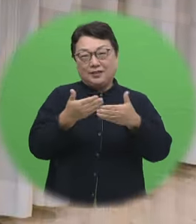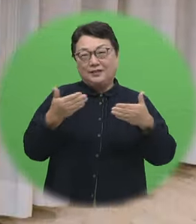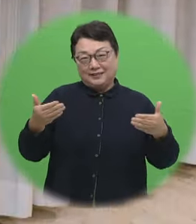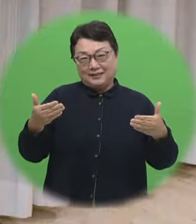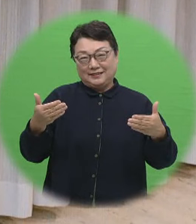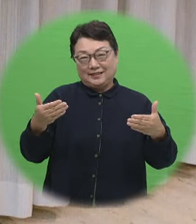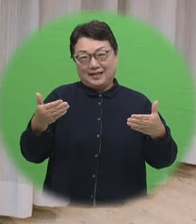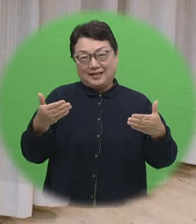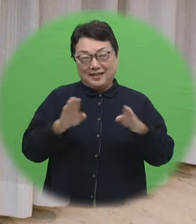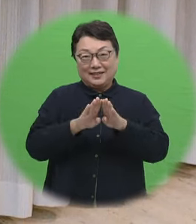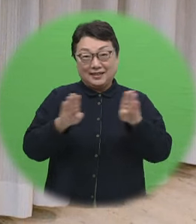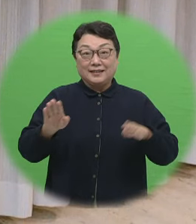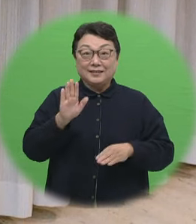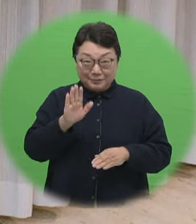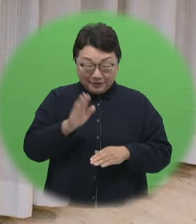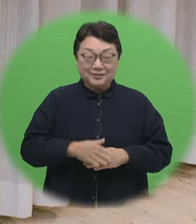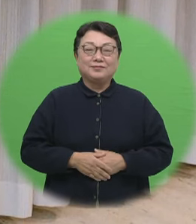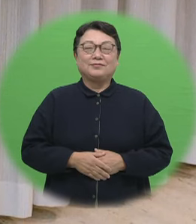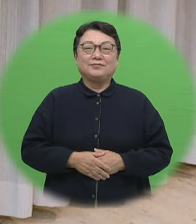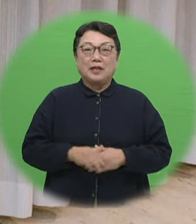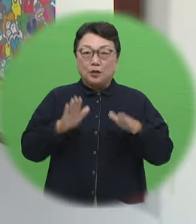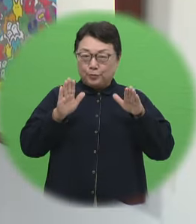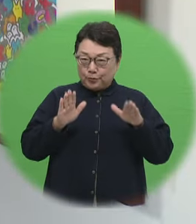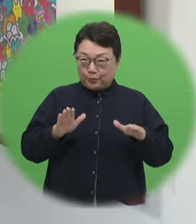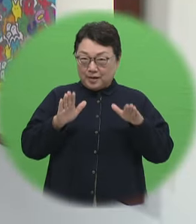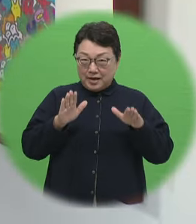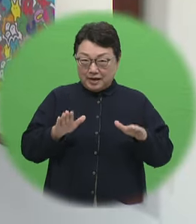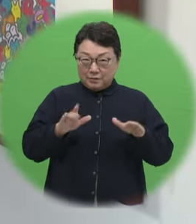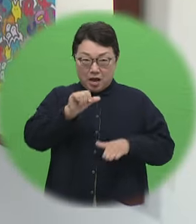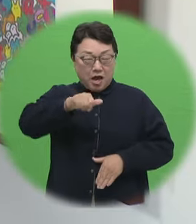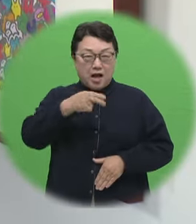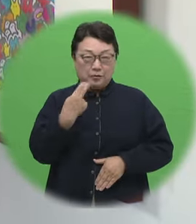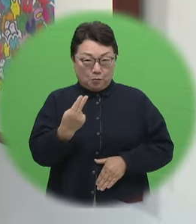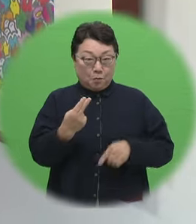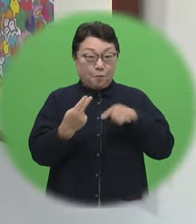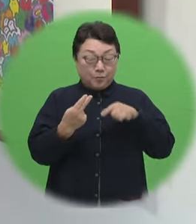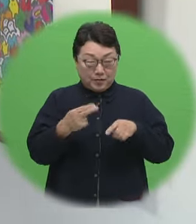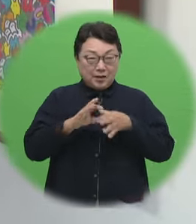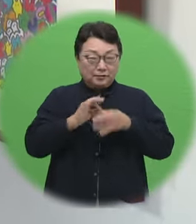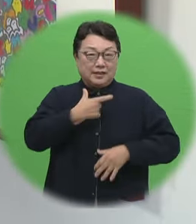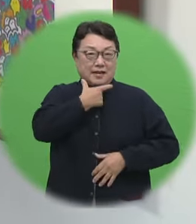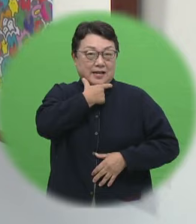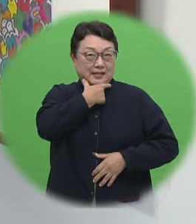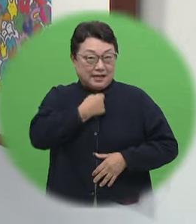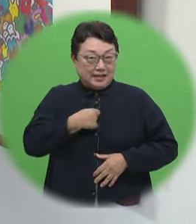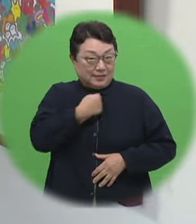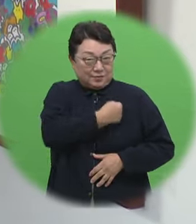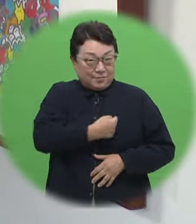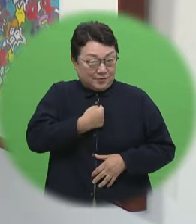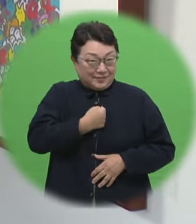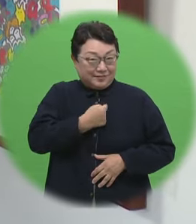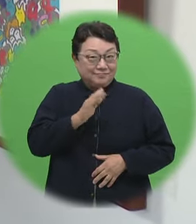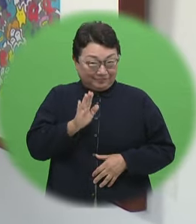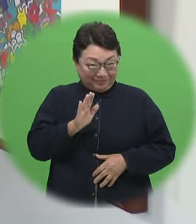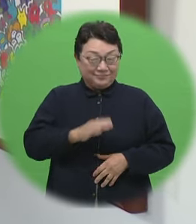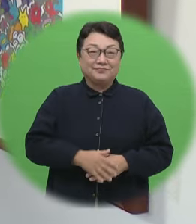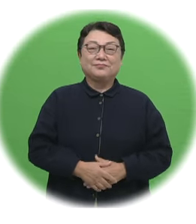作品展が開催されています。今回はアートを通して伝えたい作者の思いに迫ります